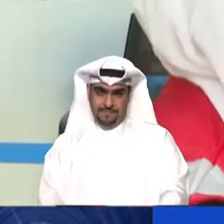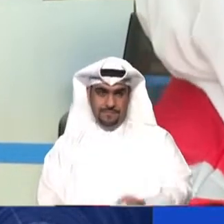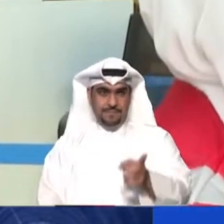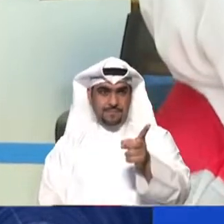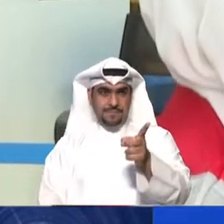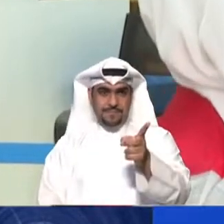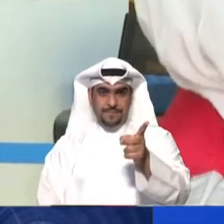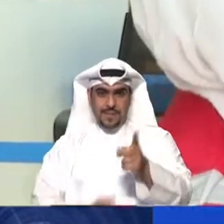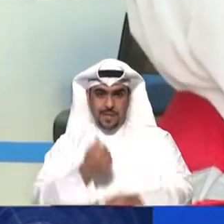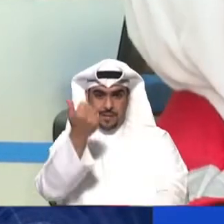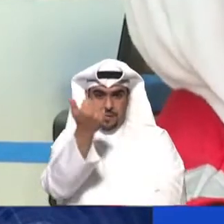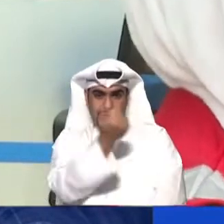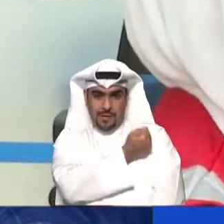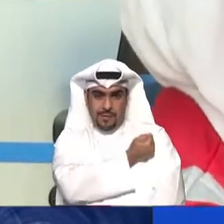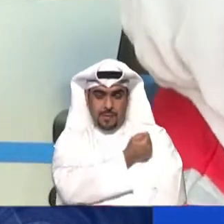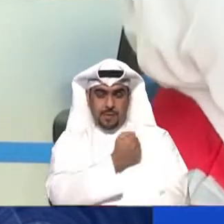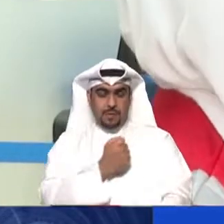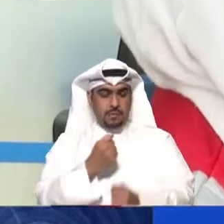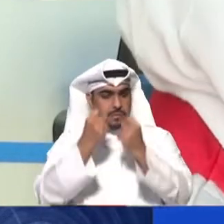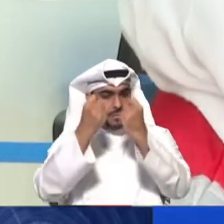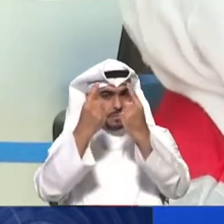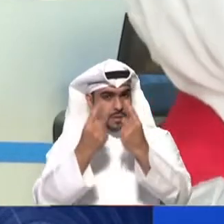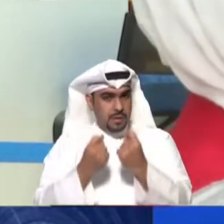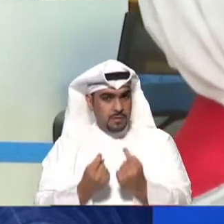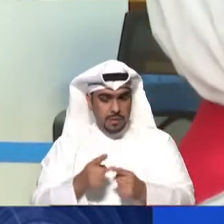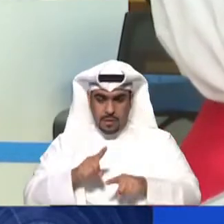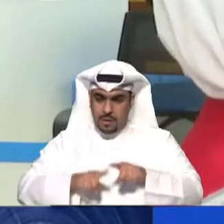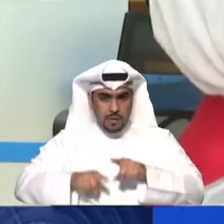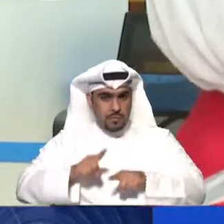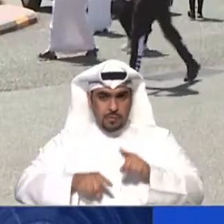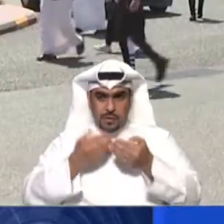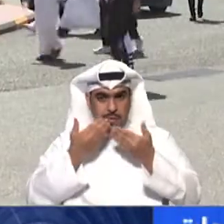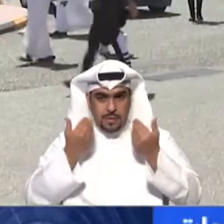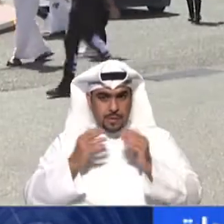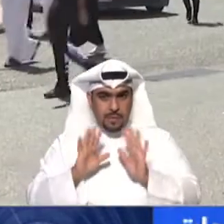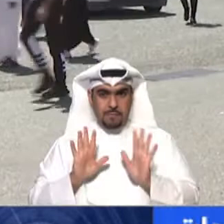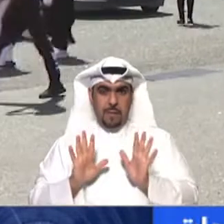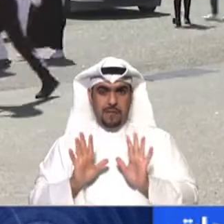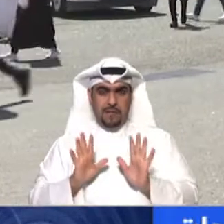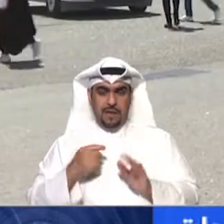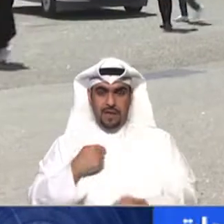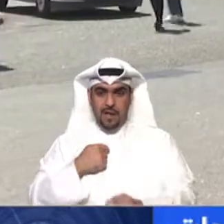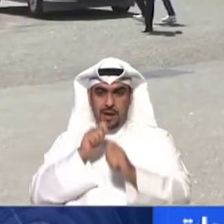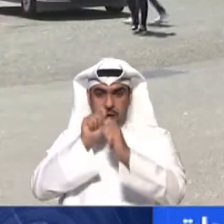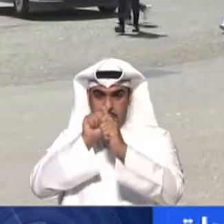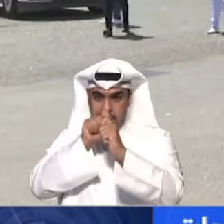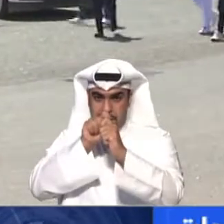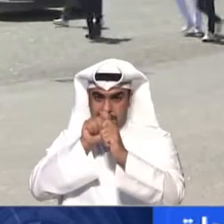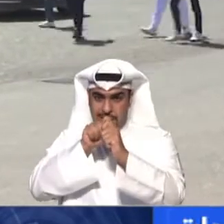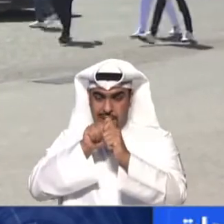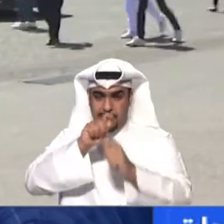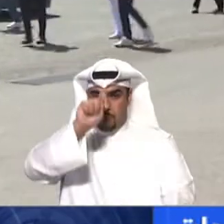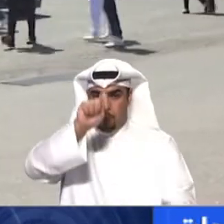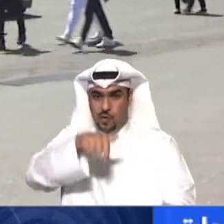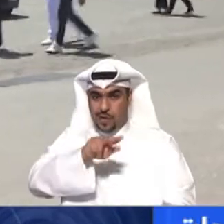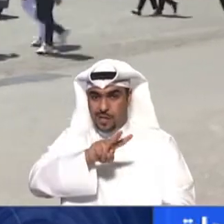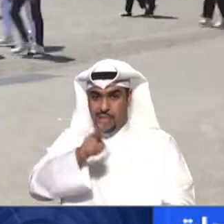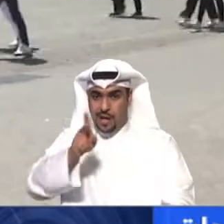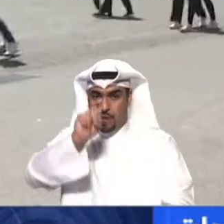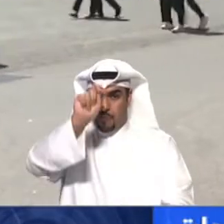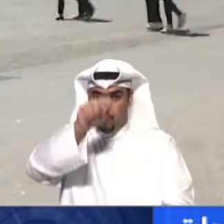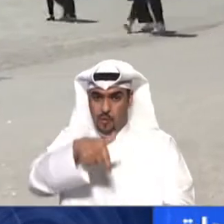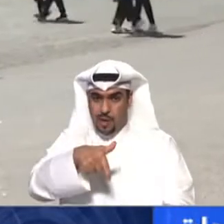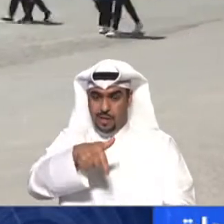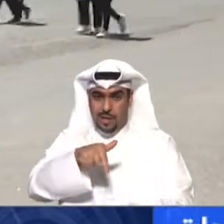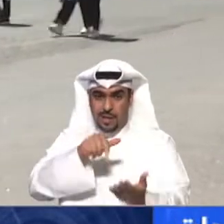جميع المواطنين بالتسجيل والإقبال على التطعيم لحماية أنفسهم ونتقدم بأمان لهم